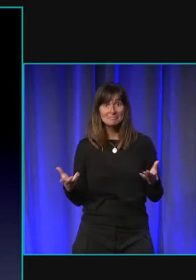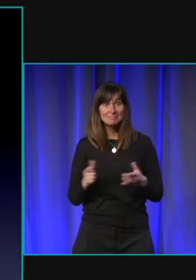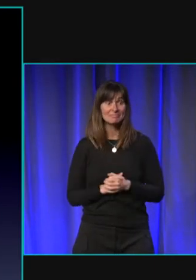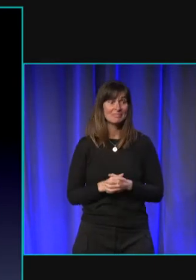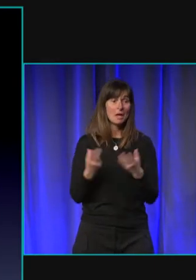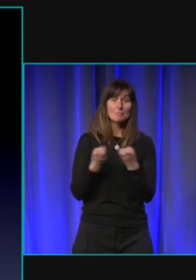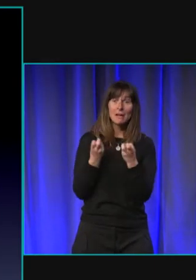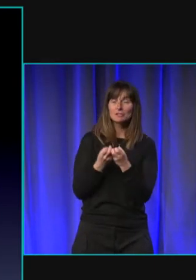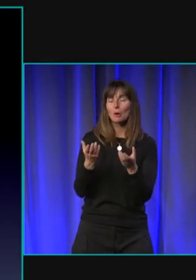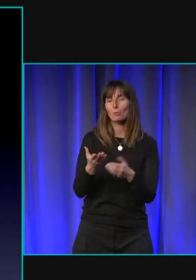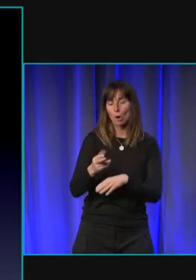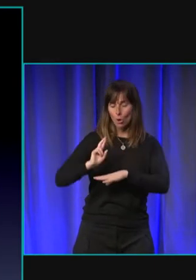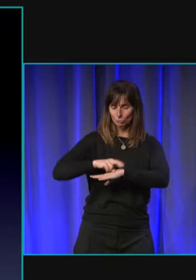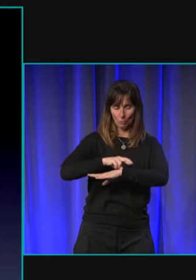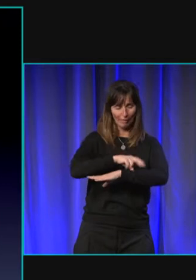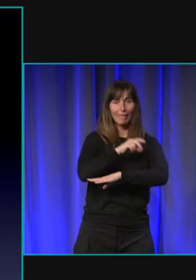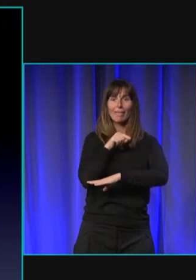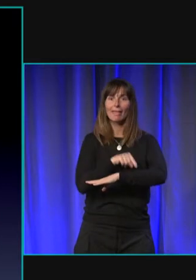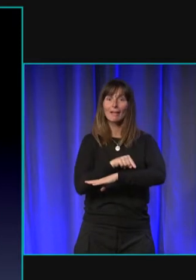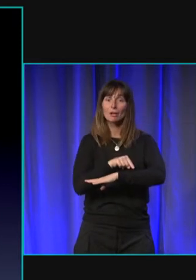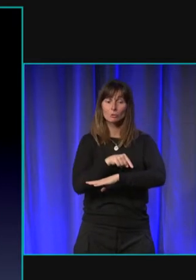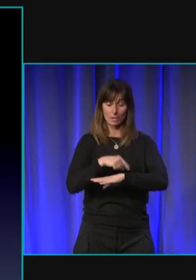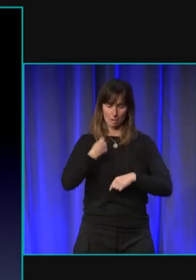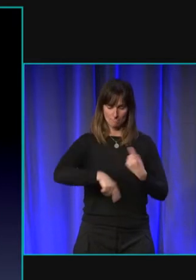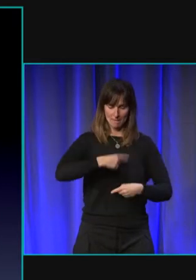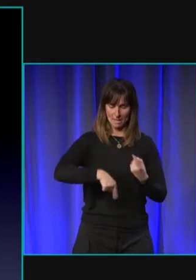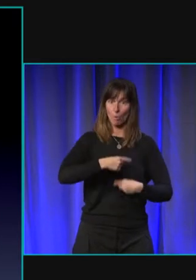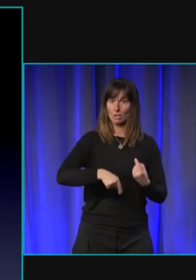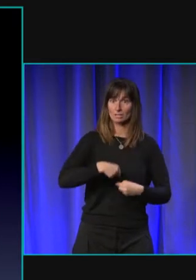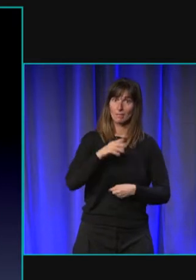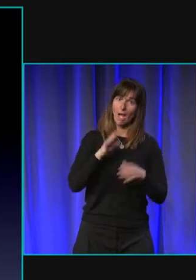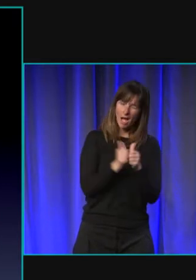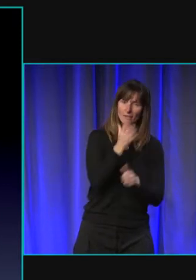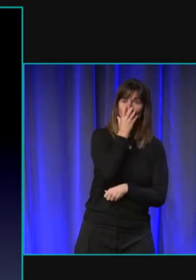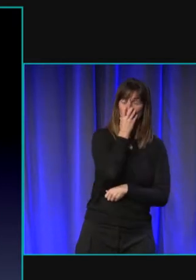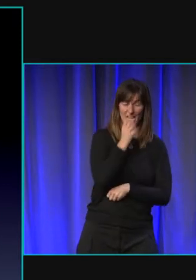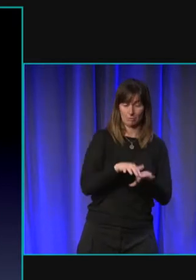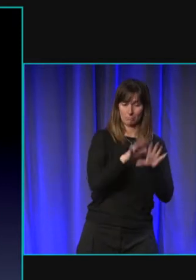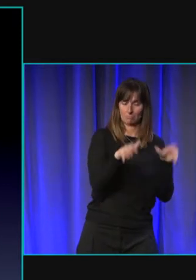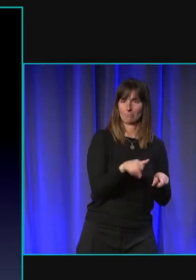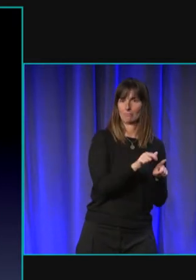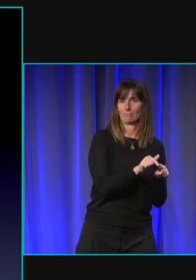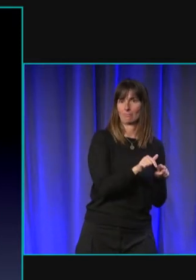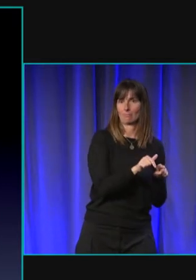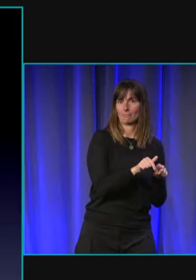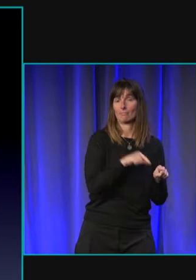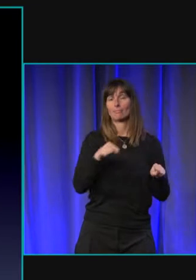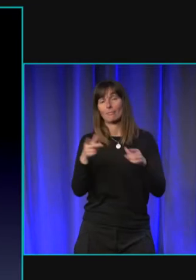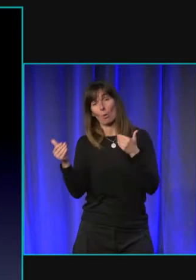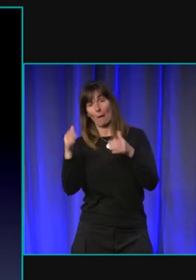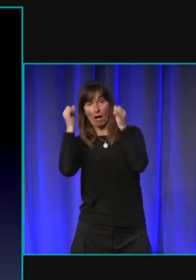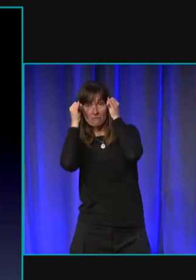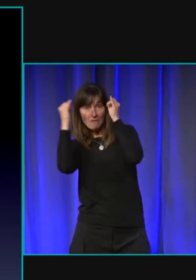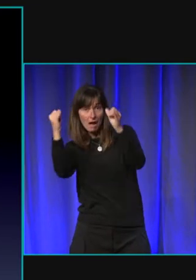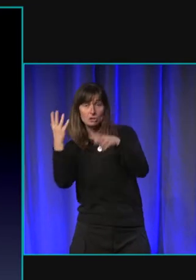pour ce qui est de la souris a un métabolisme oxydatif qui est très très développé. Alors que la vache,